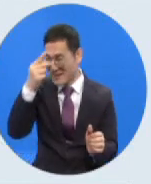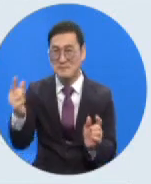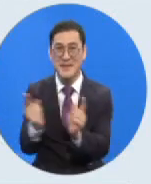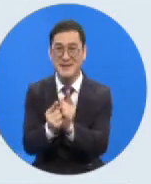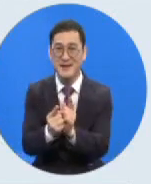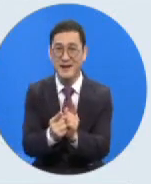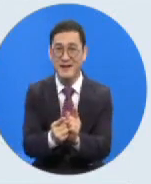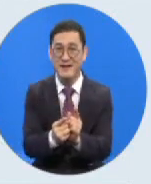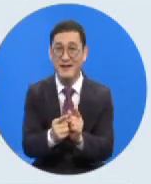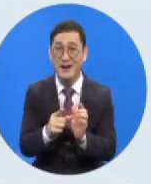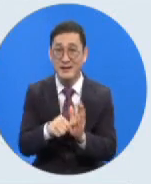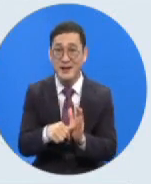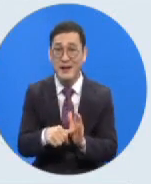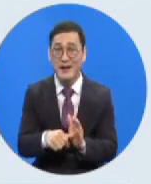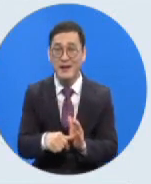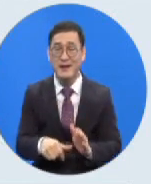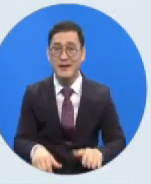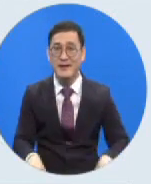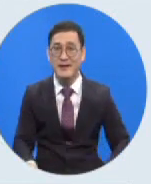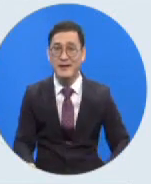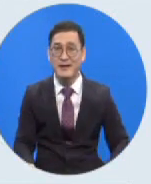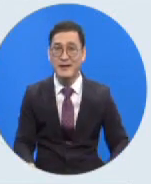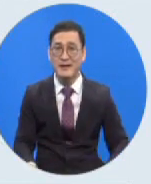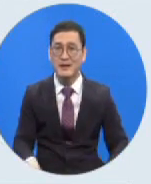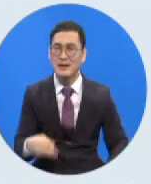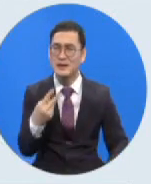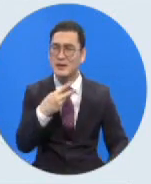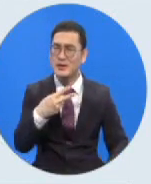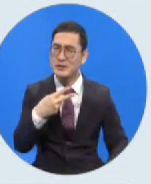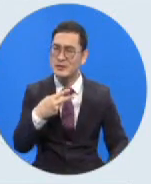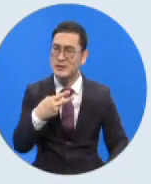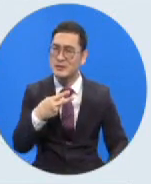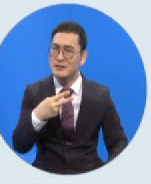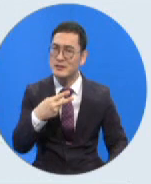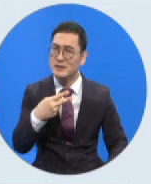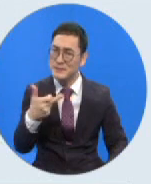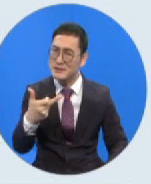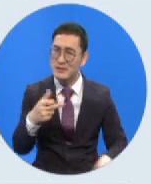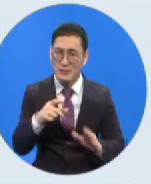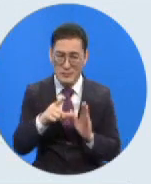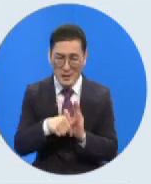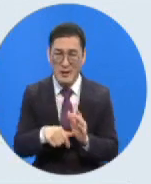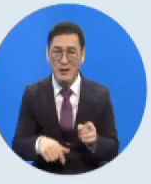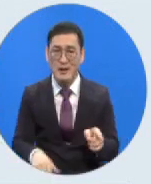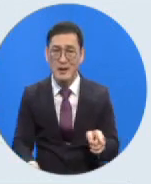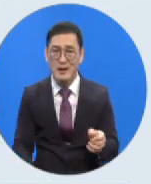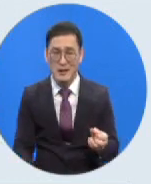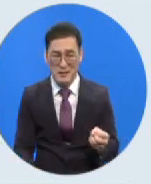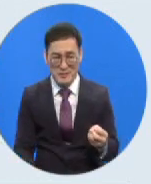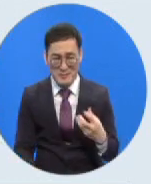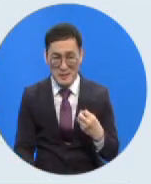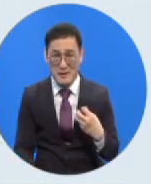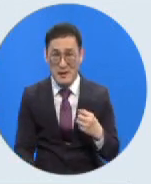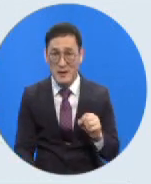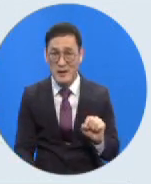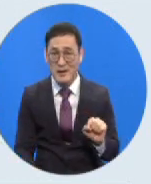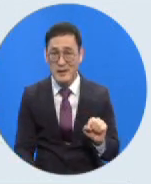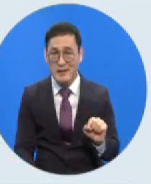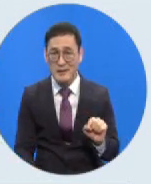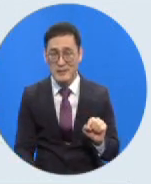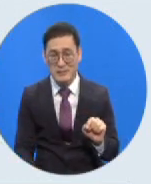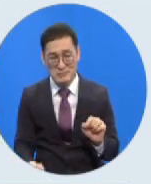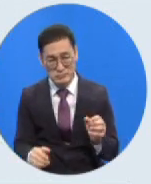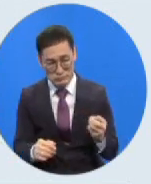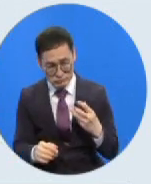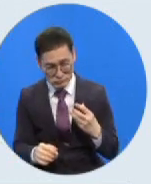그때 라임 수사팀을 언급했다는 것도 좀 납득이 안 가는 부분이 있고 지금 저 중간에 매개자 역할을 했던 A 변호사